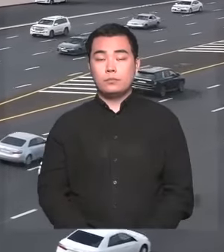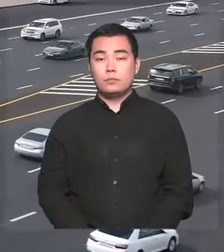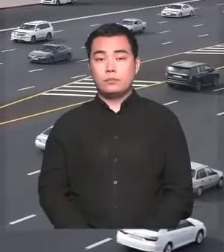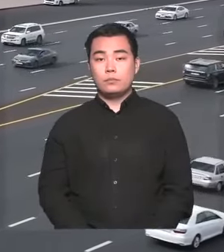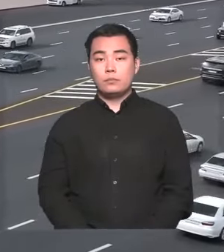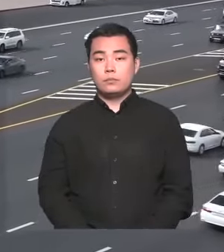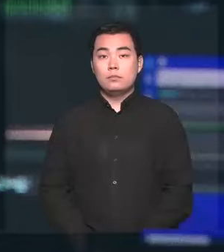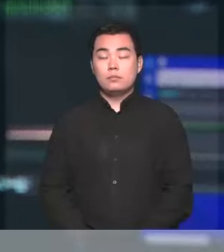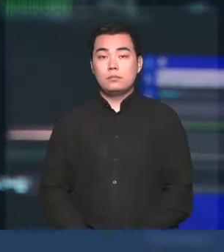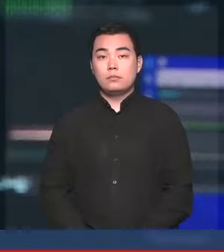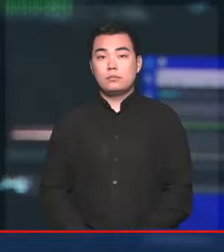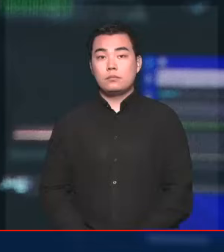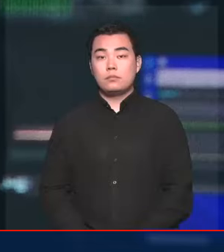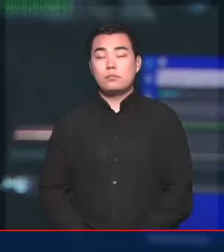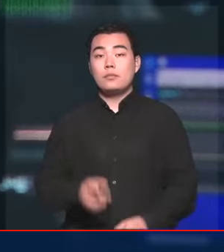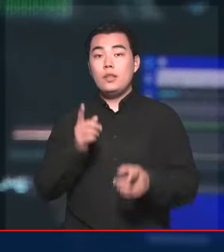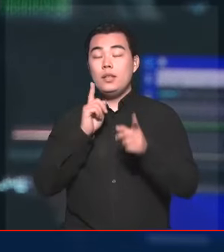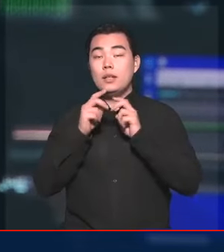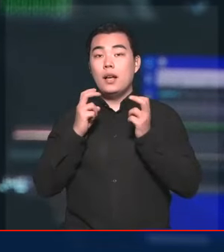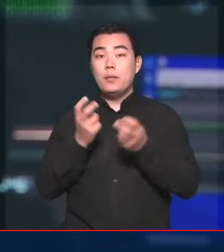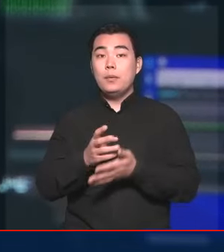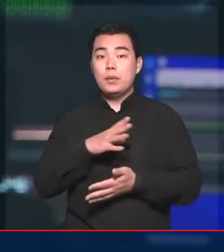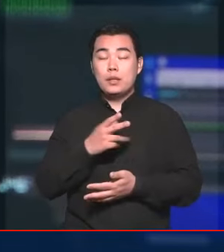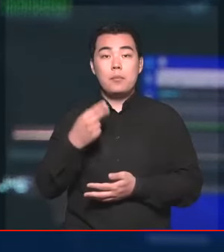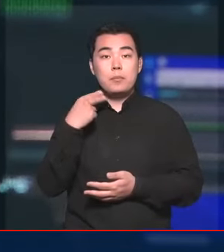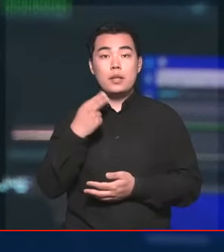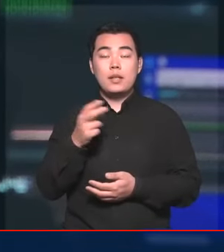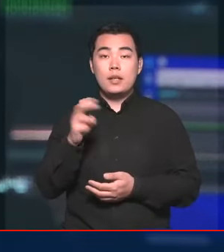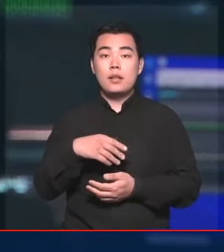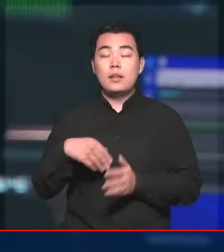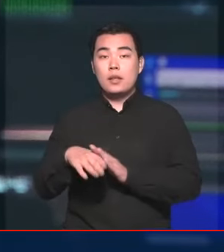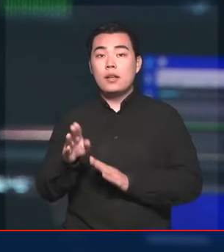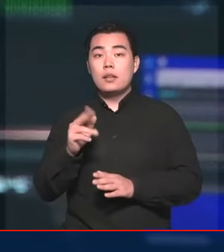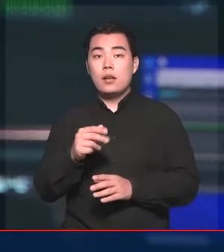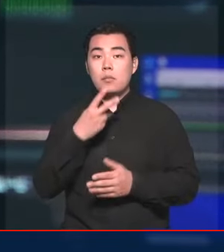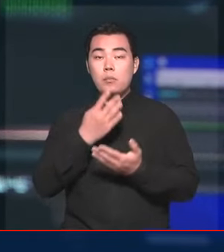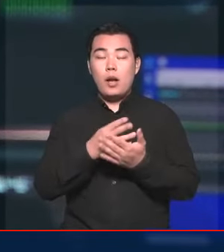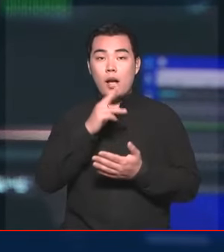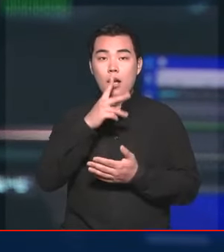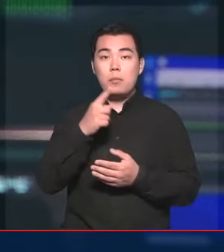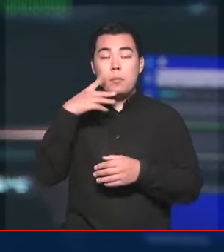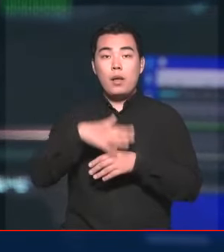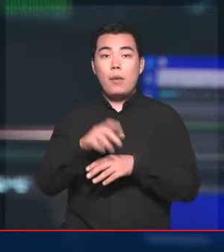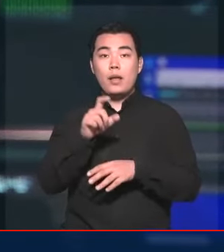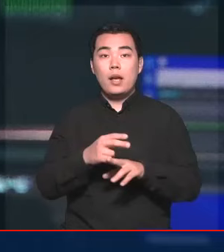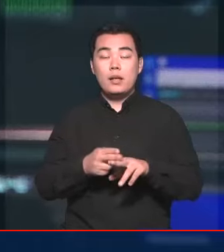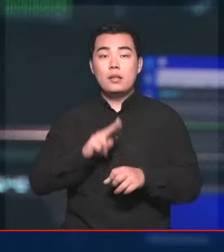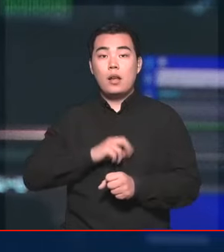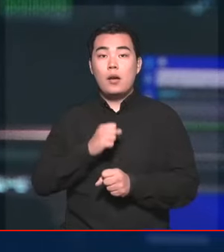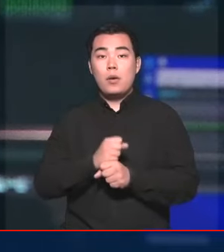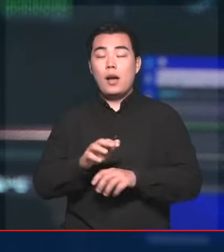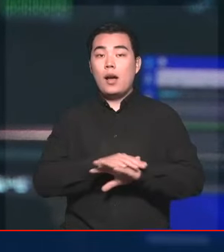жолы. Я саммит өтті, президенттер келді кетті деумен шектелу қате. Түсінген адамға мұндай шара